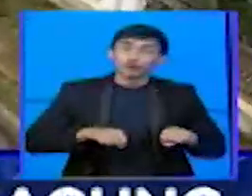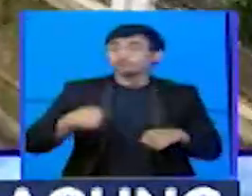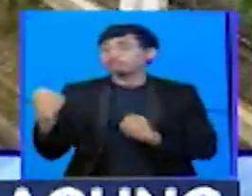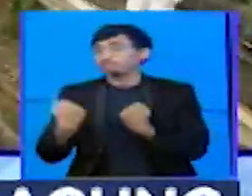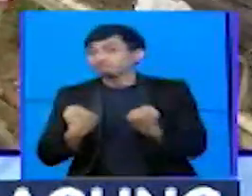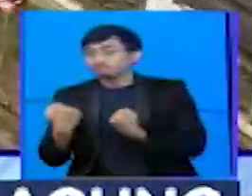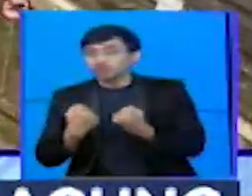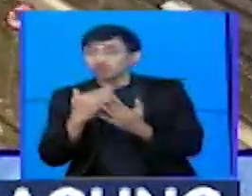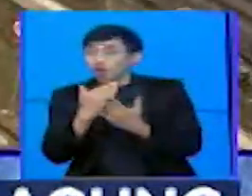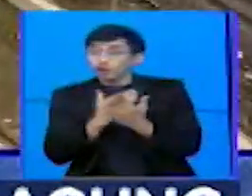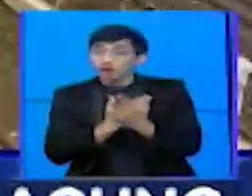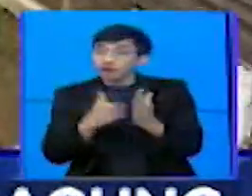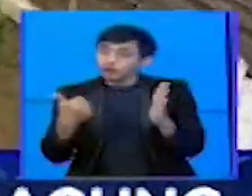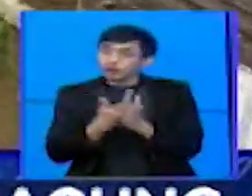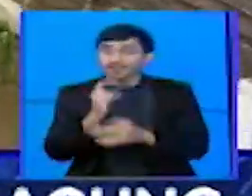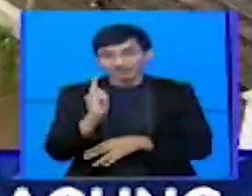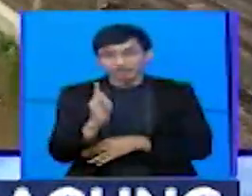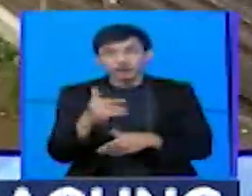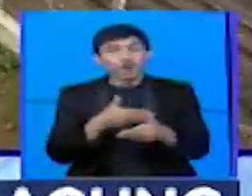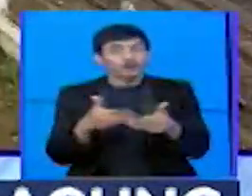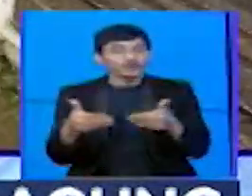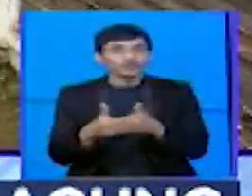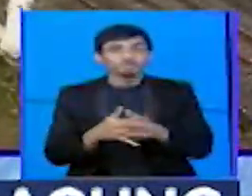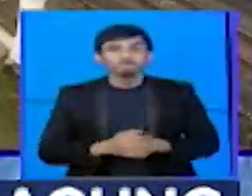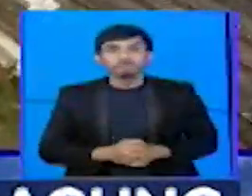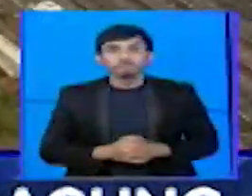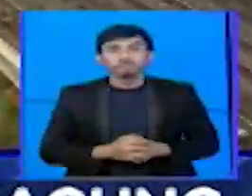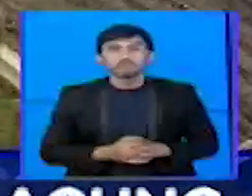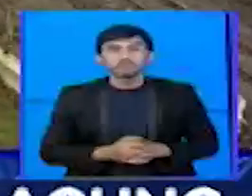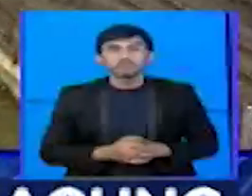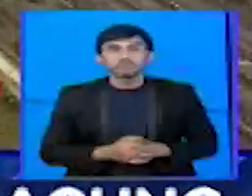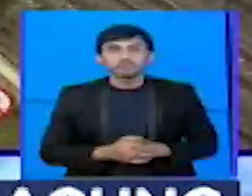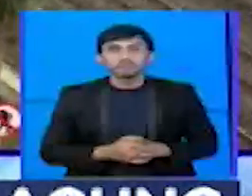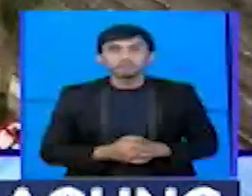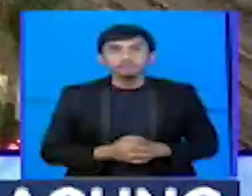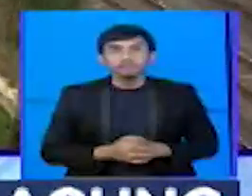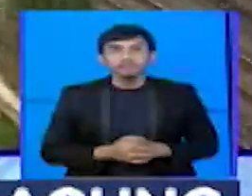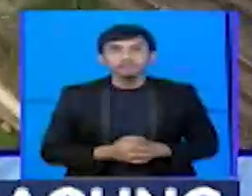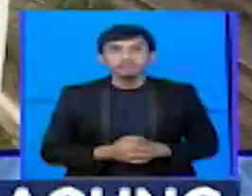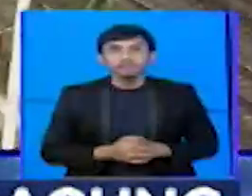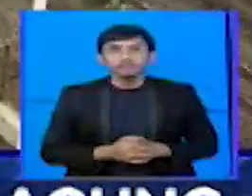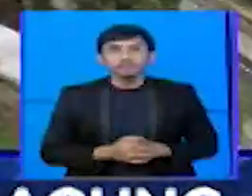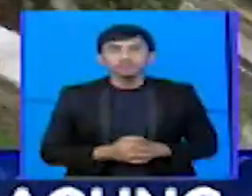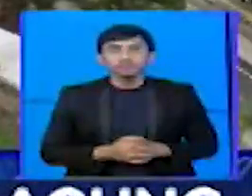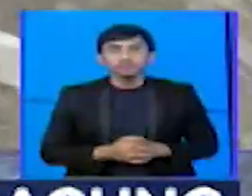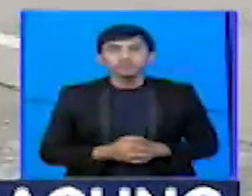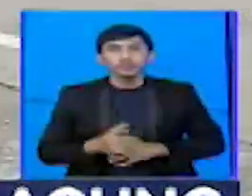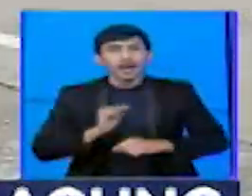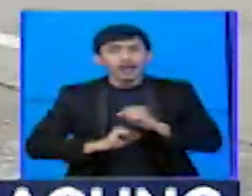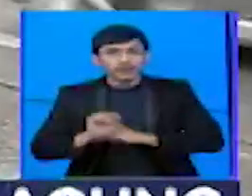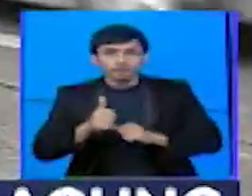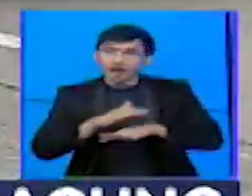mematuhi aturan lalu lintas dan juga mematuhi marka ataupun rambu-rambu jalan yang ada sehingga dapat melanjutkan aktivitas dengan